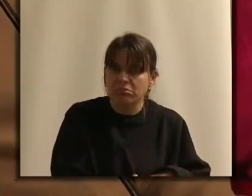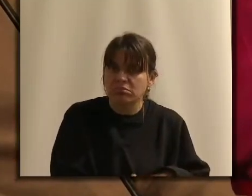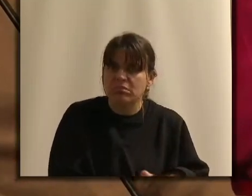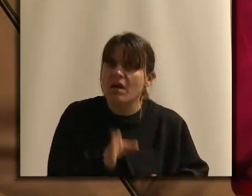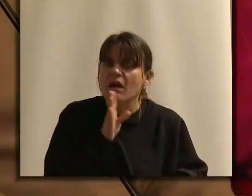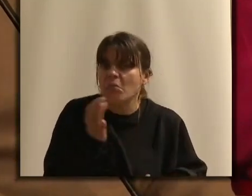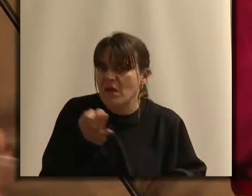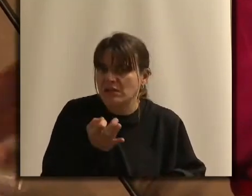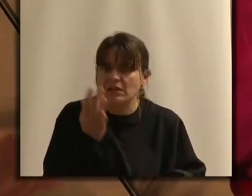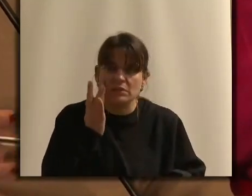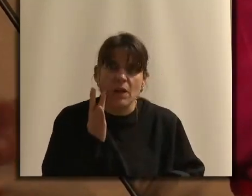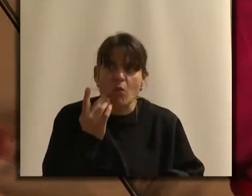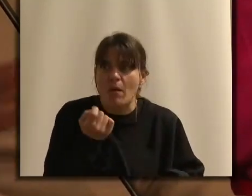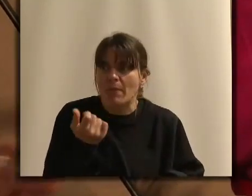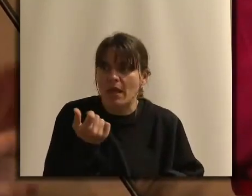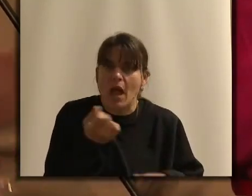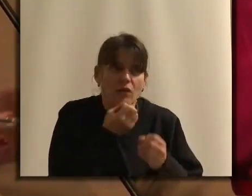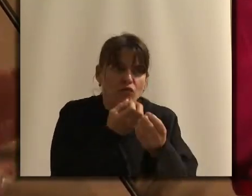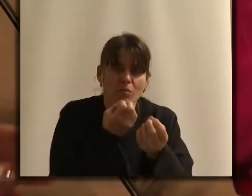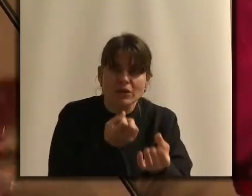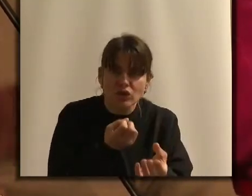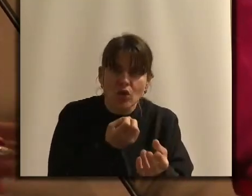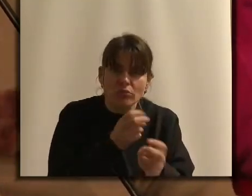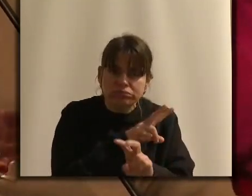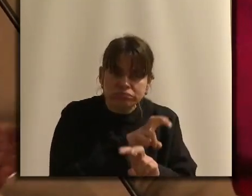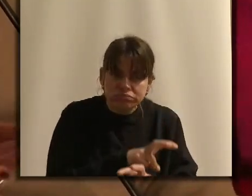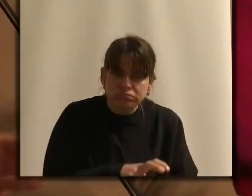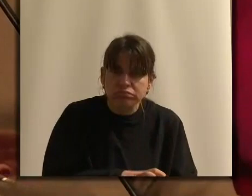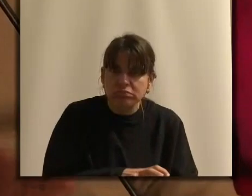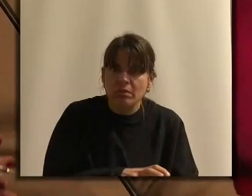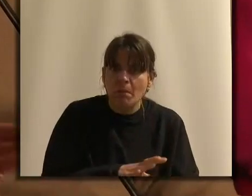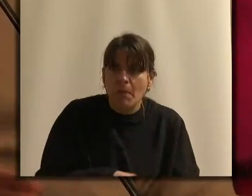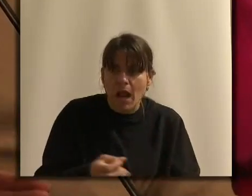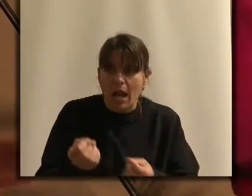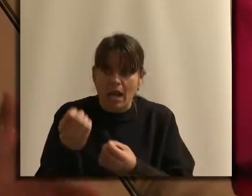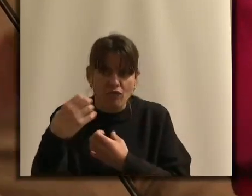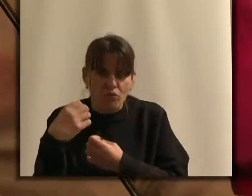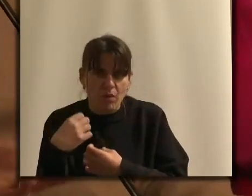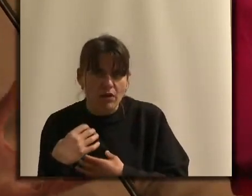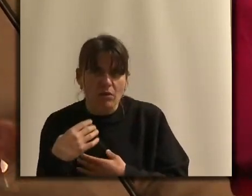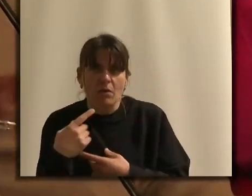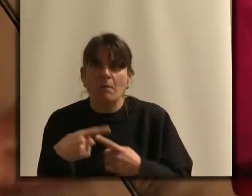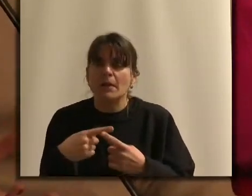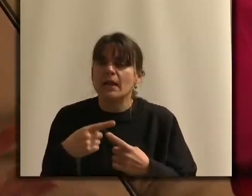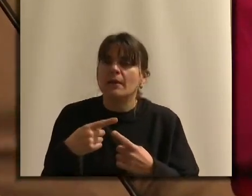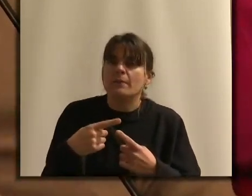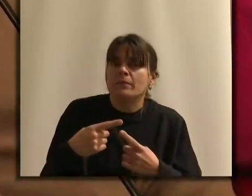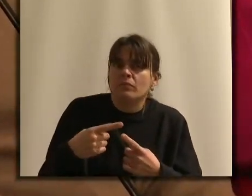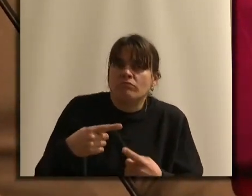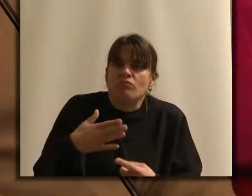mica esbrinar tota aquesta informació que està, que no, sembla que com que hi hagi inestabilitat d'informacions, que ens